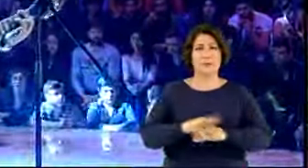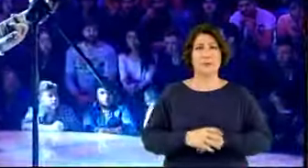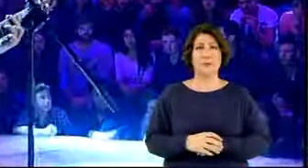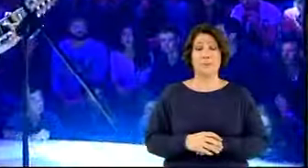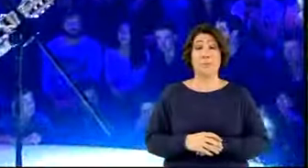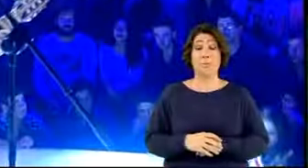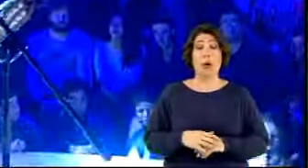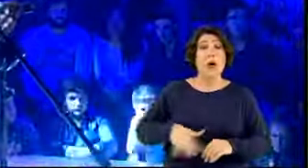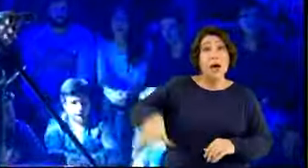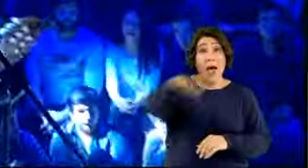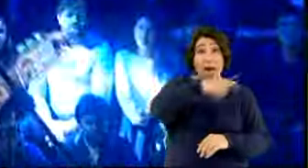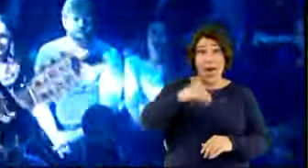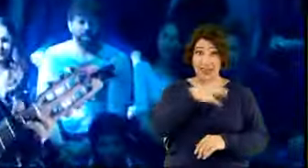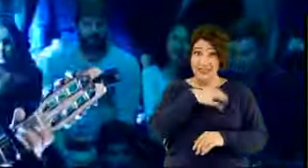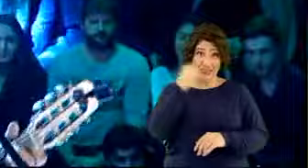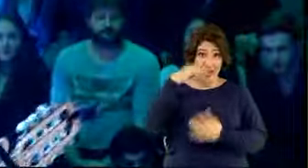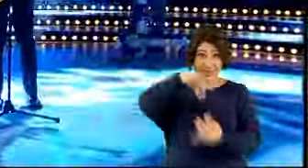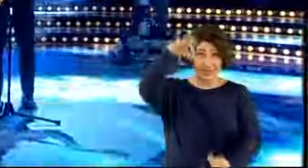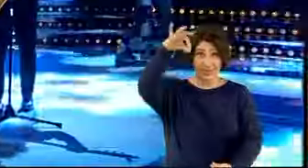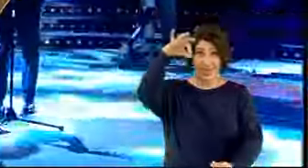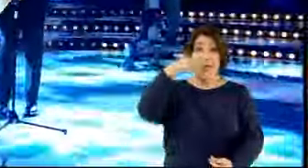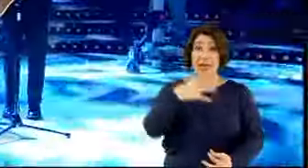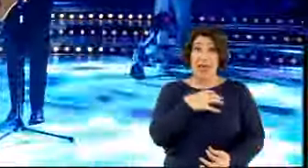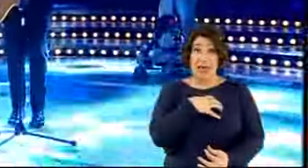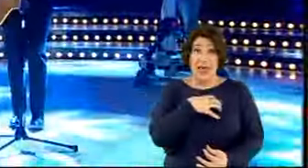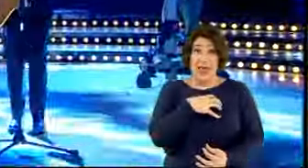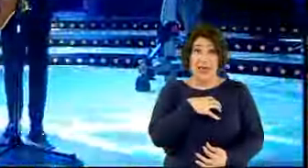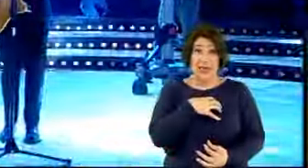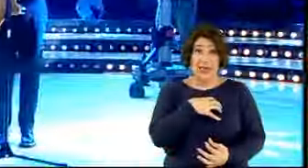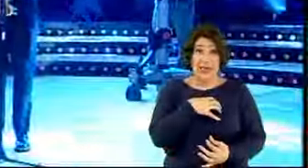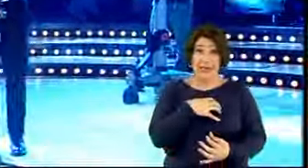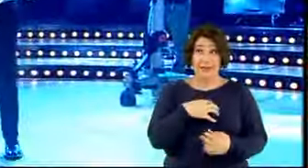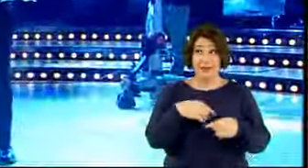olamıyorum. Her insan